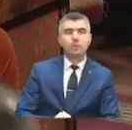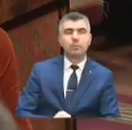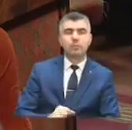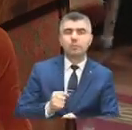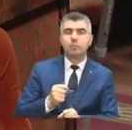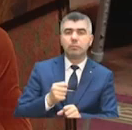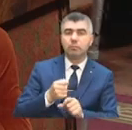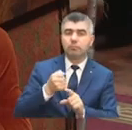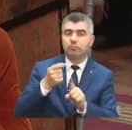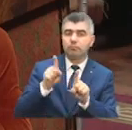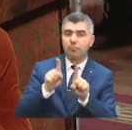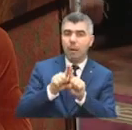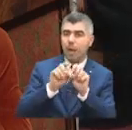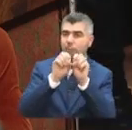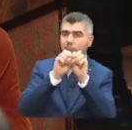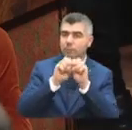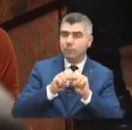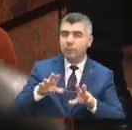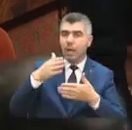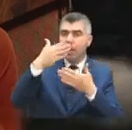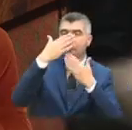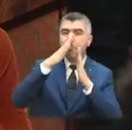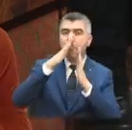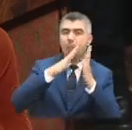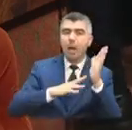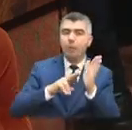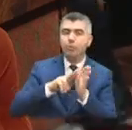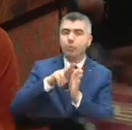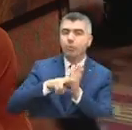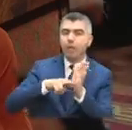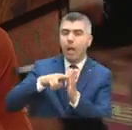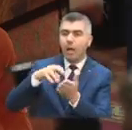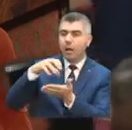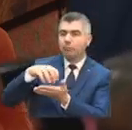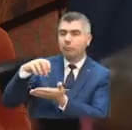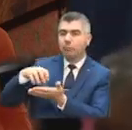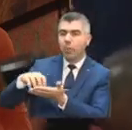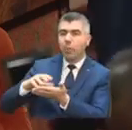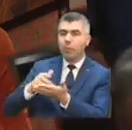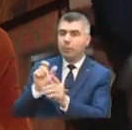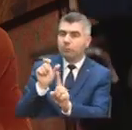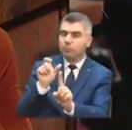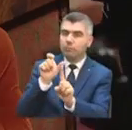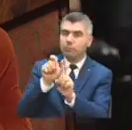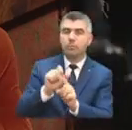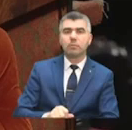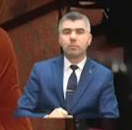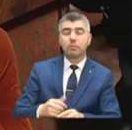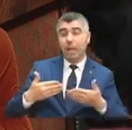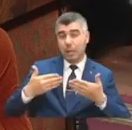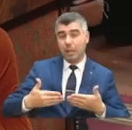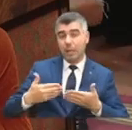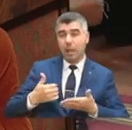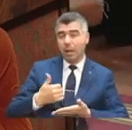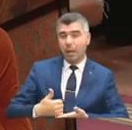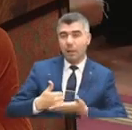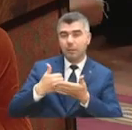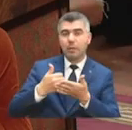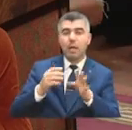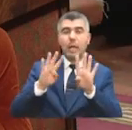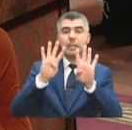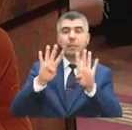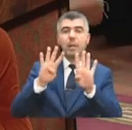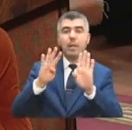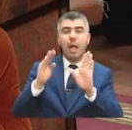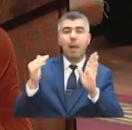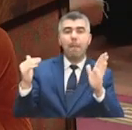وعمت كل جهات المملكة مع التركيز على المناطق المتضررة. وقد تم إلى حدود الآن توزيع 8 مليون ديال